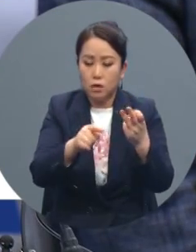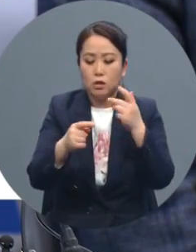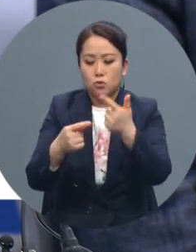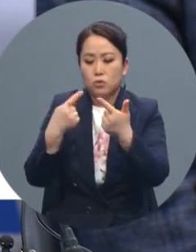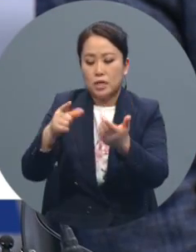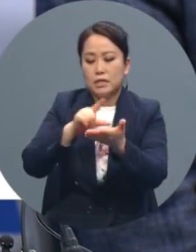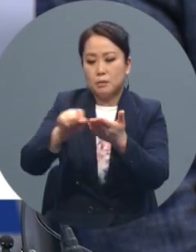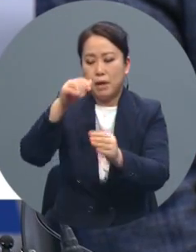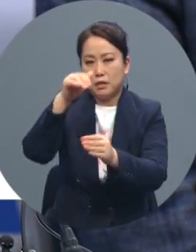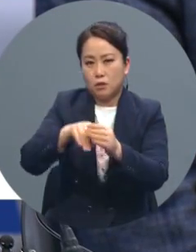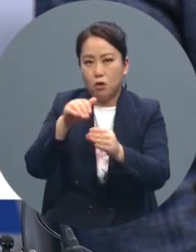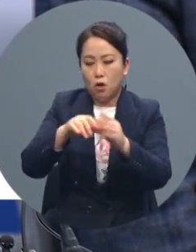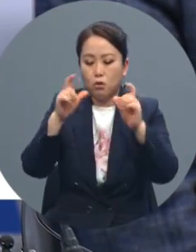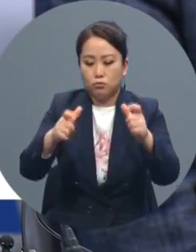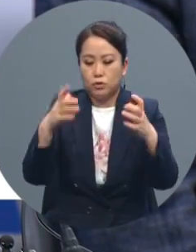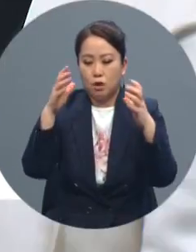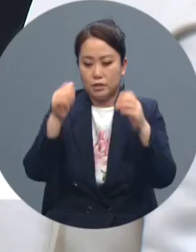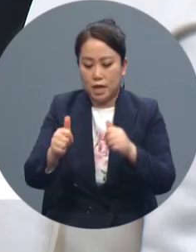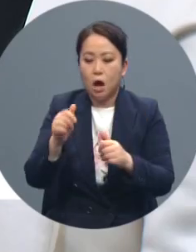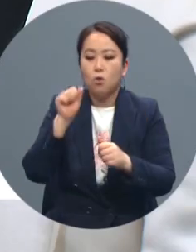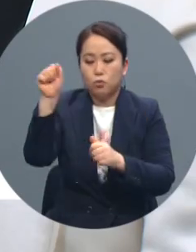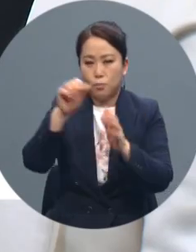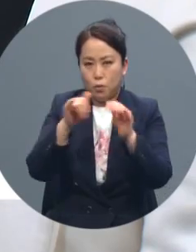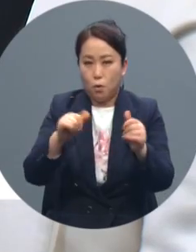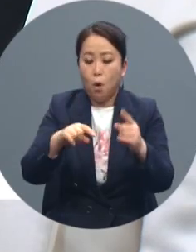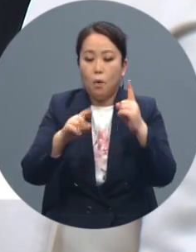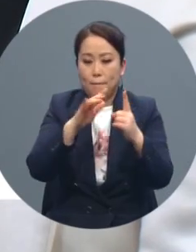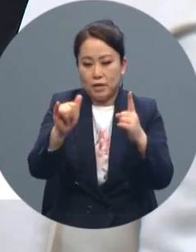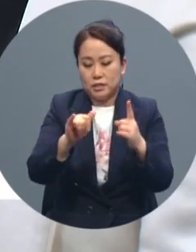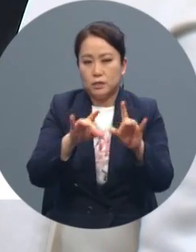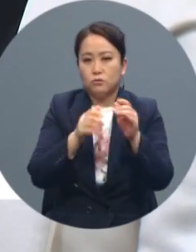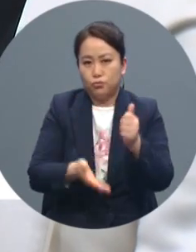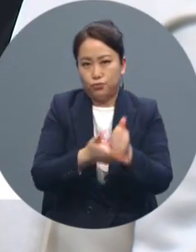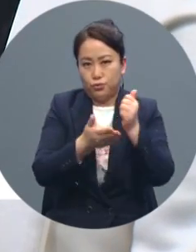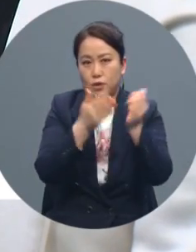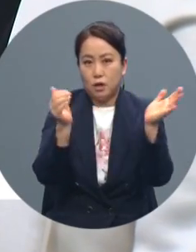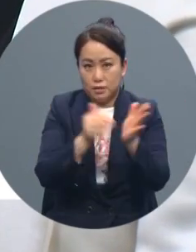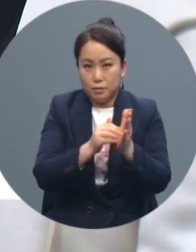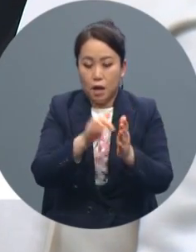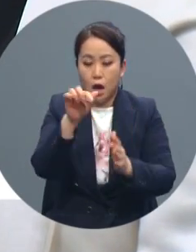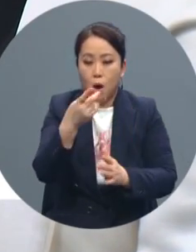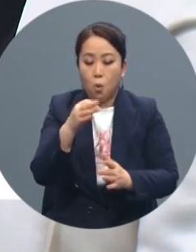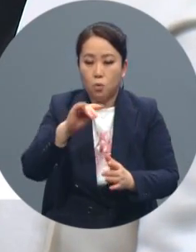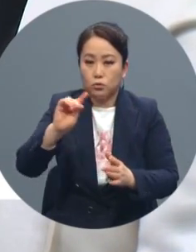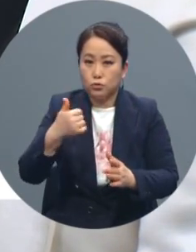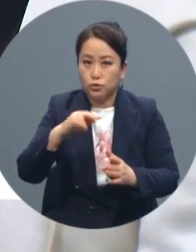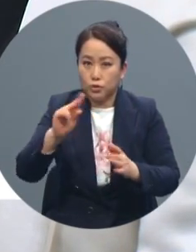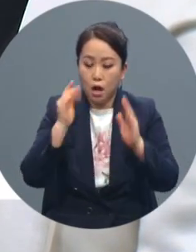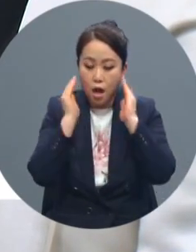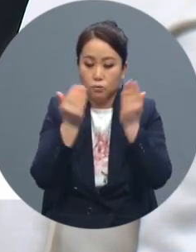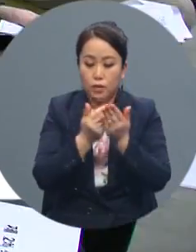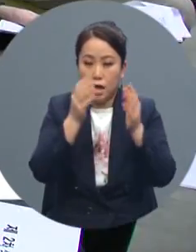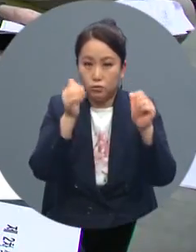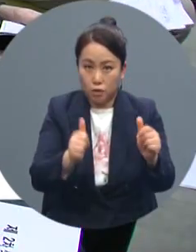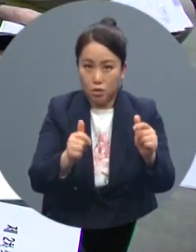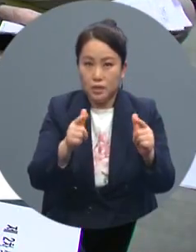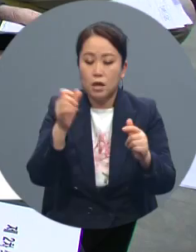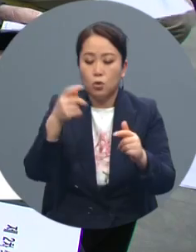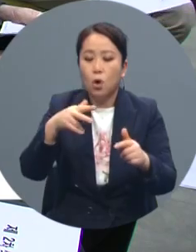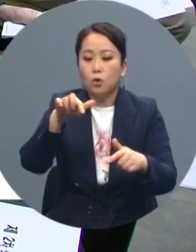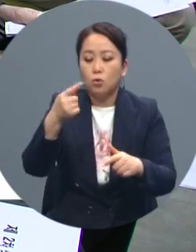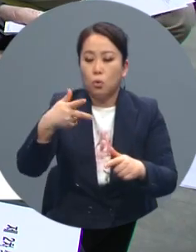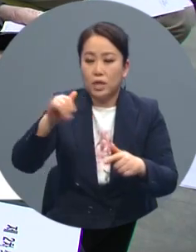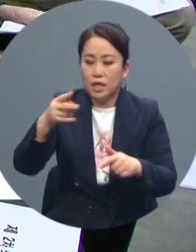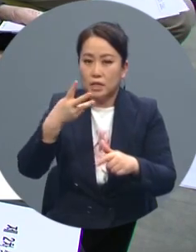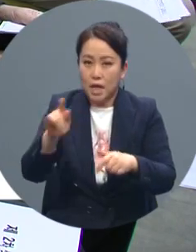단수 추천했습니다. 단수 추천 후보는 홍순헌 해운대 구청장과 노기태 강서구청장,